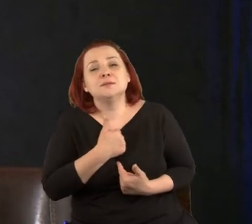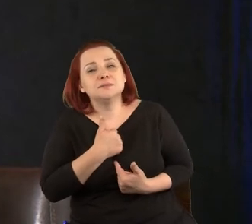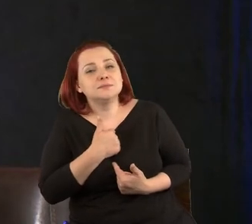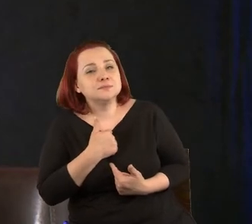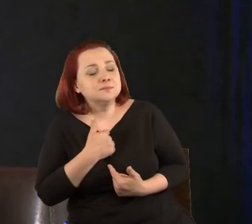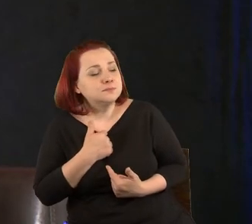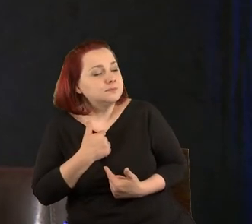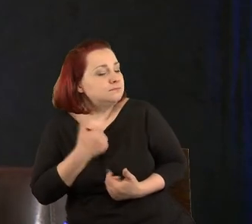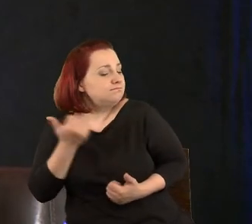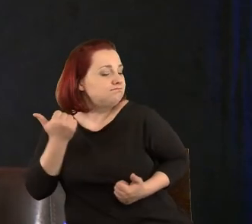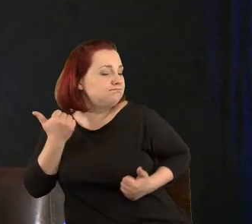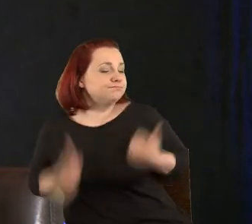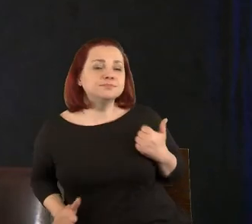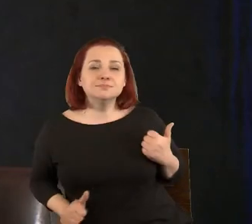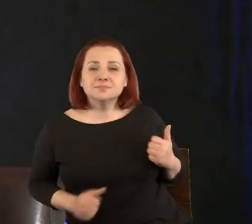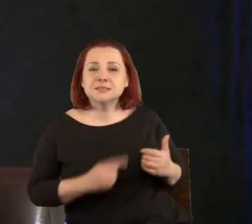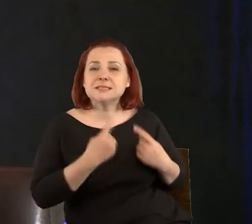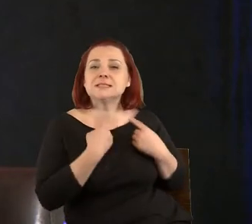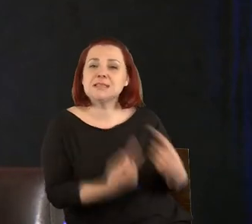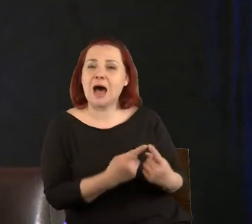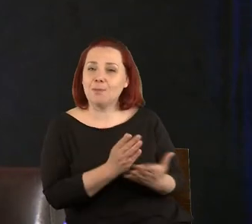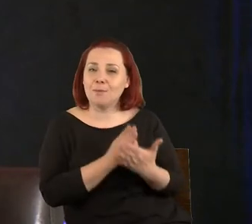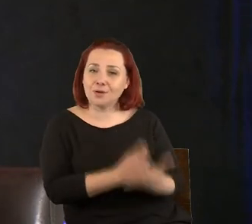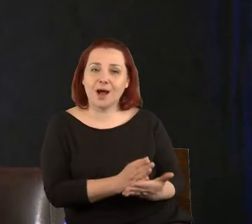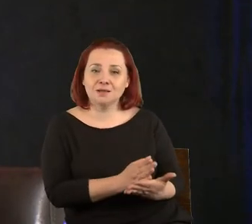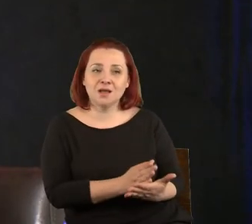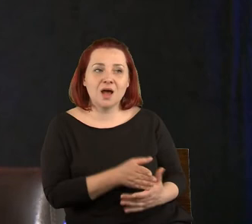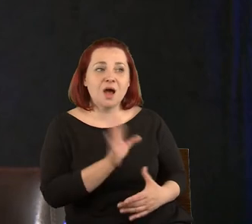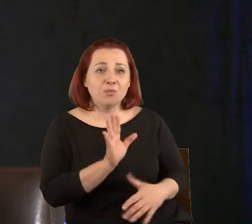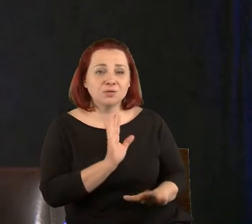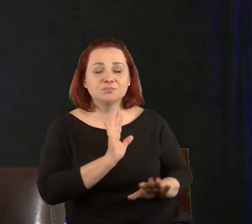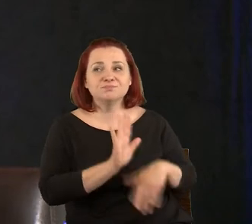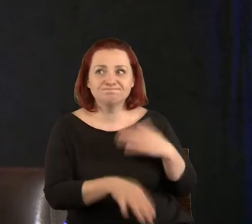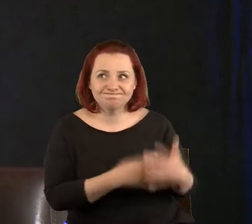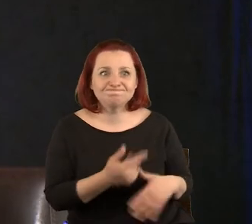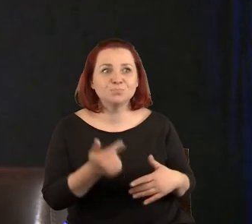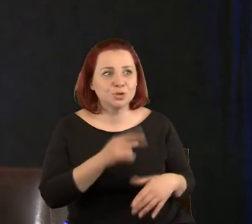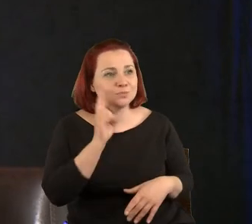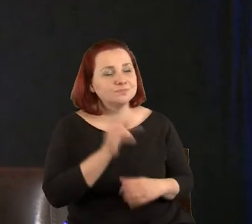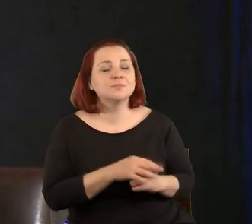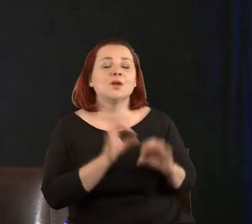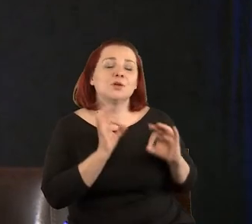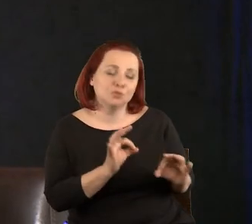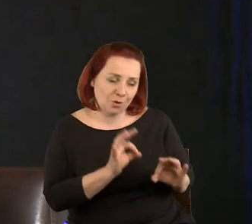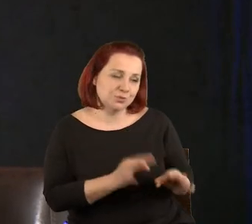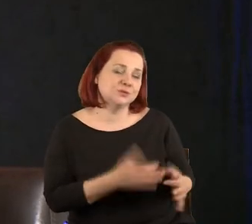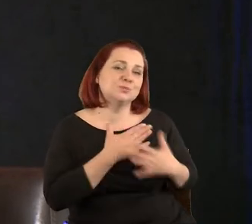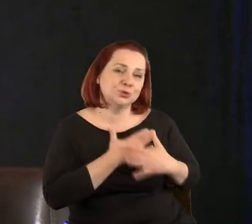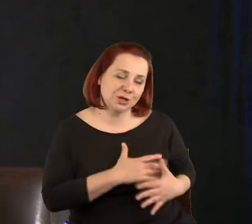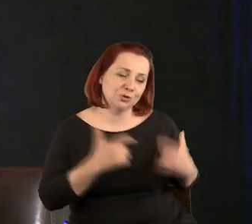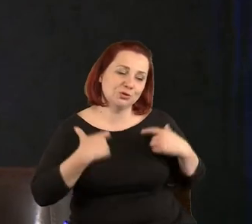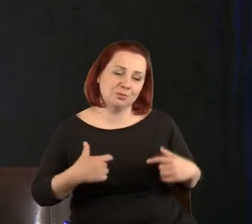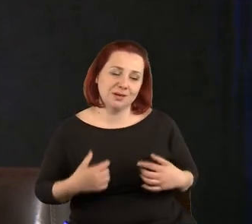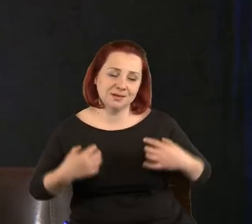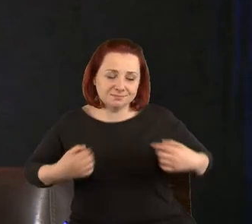że przecież ja dam radę sobie sama, a dopiero potem musiałam dojrzeć do tego, że z przyjemnością ten plecak temu ojcu dawałam,